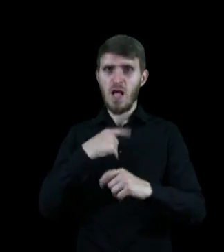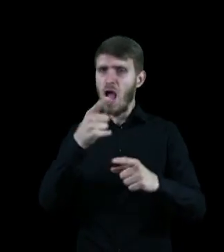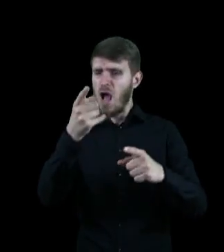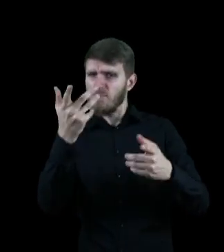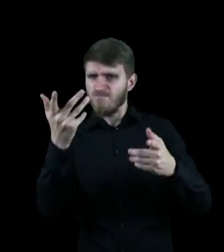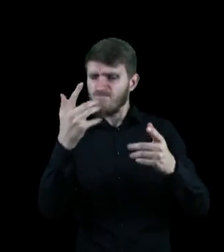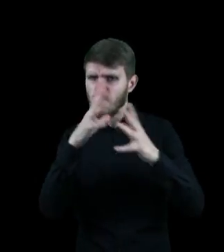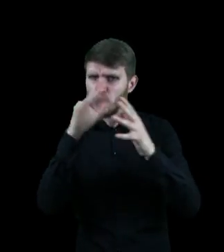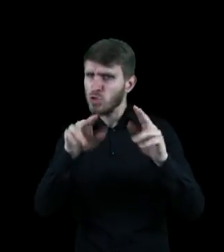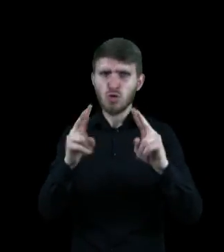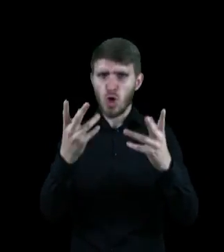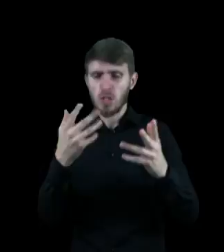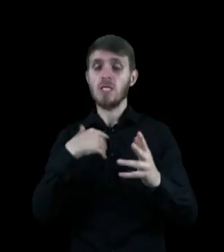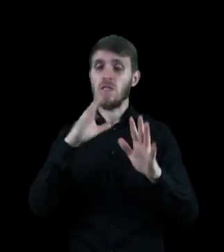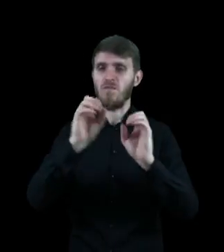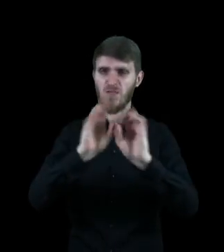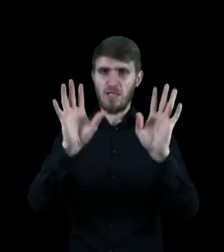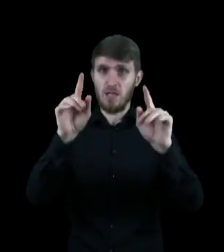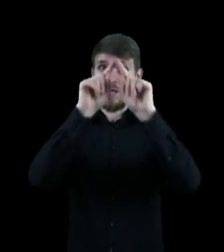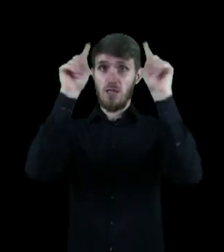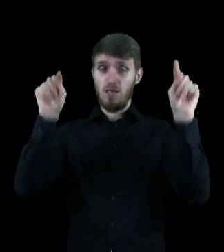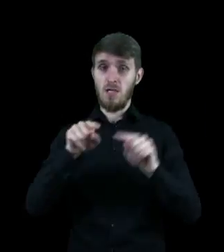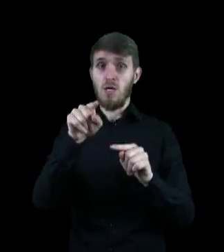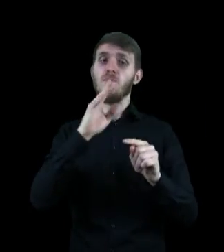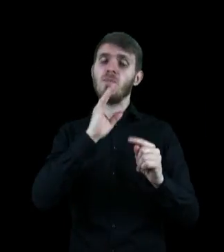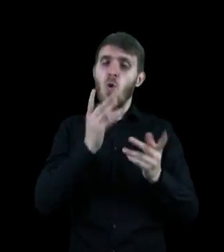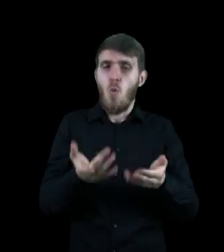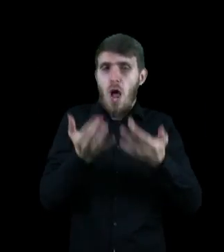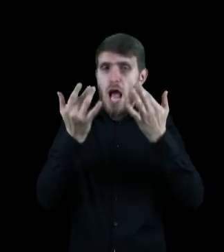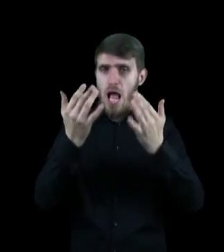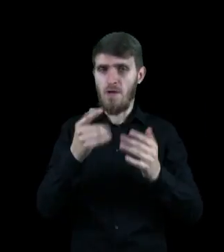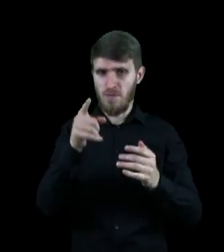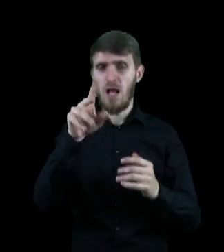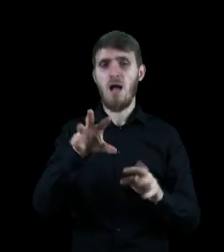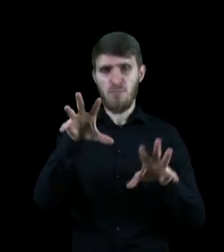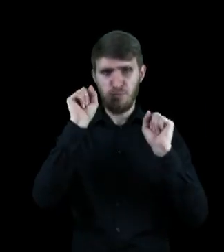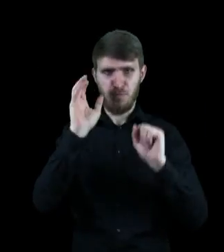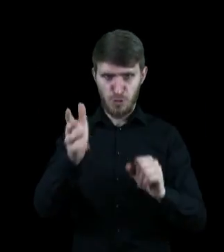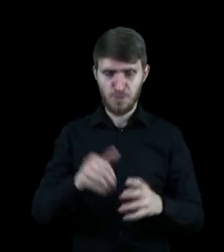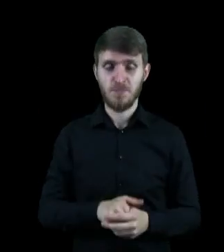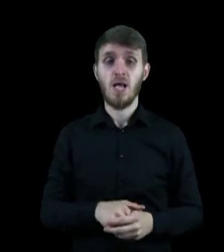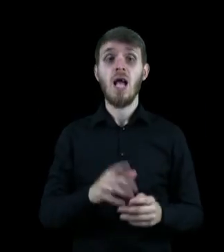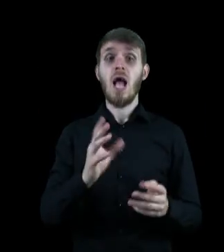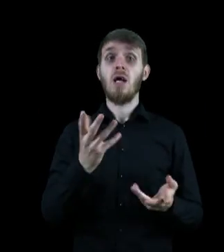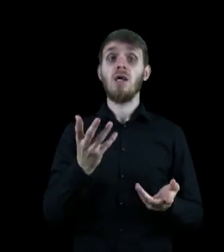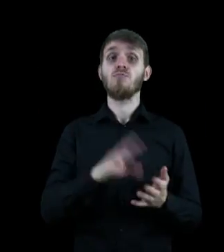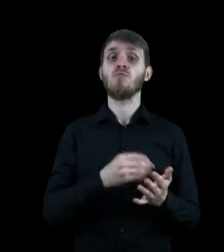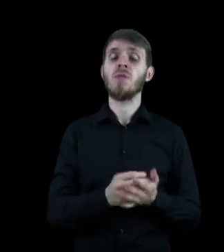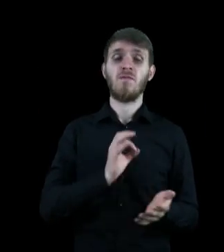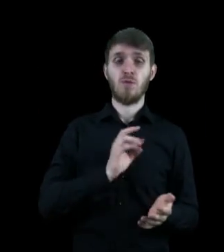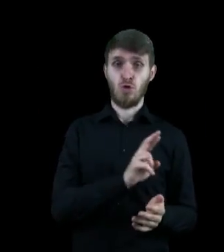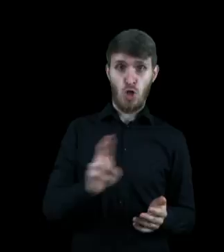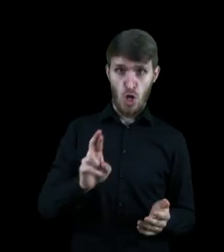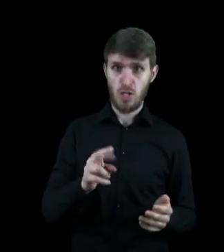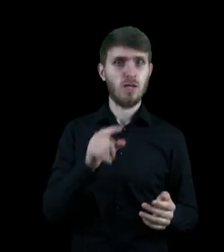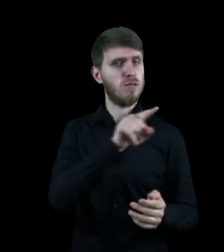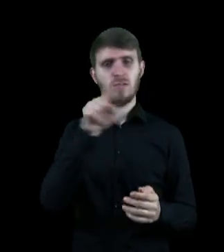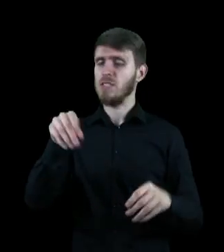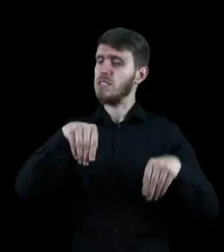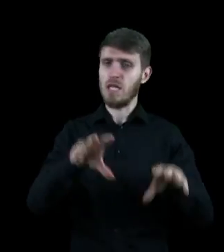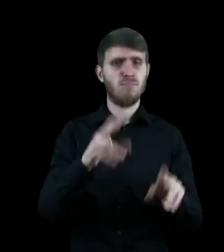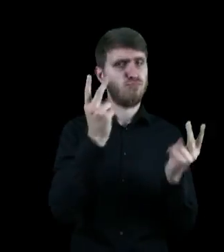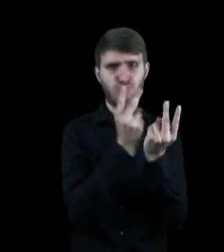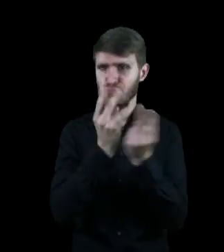na czerwę. Żeby lepiej zrozumieć skąd wzięło się te 10 tysięcy złotych, poniżej umieściłem uproszczony bilans. Jeżeli chodzi o